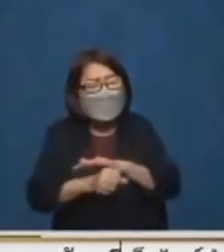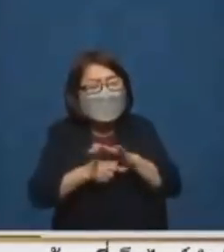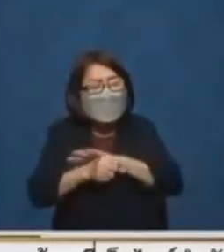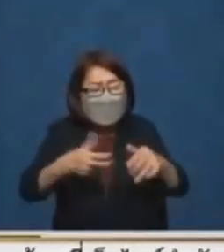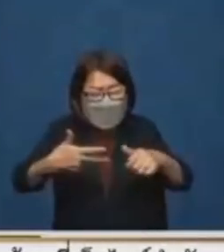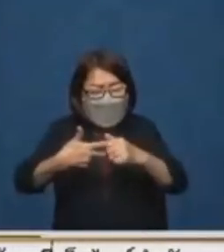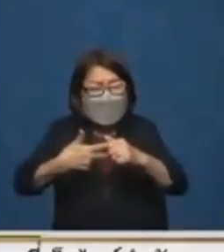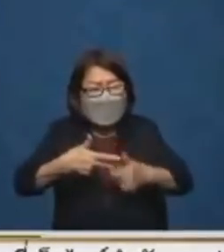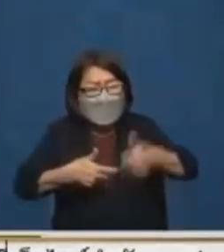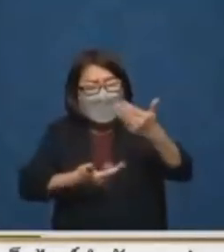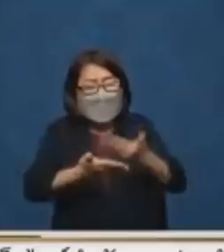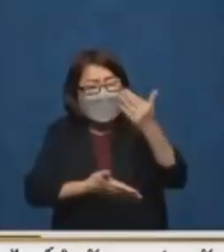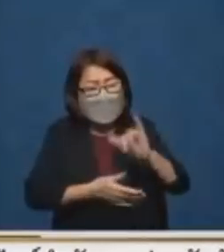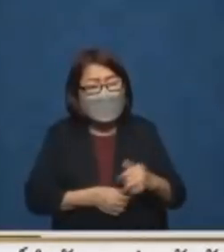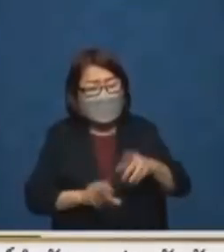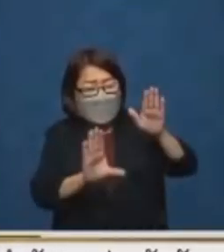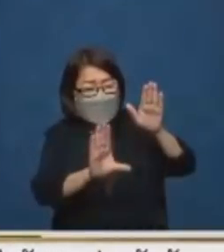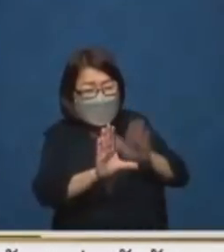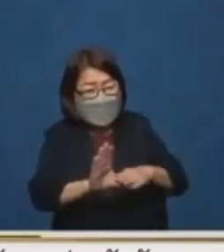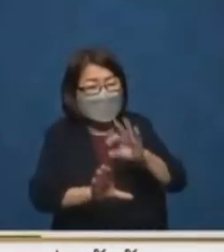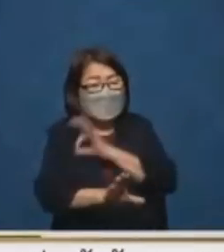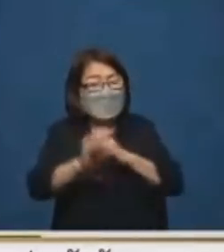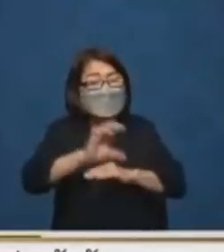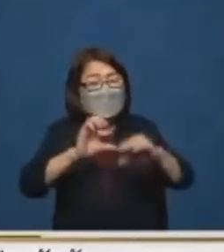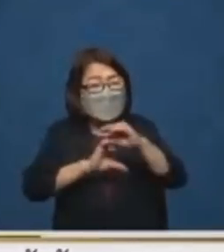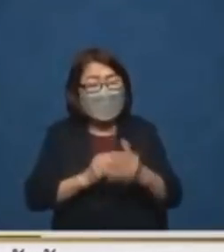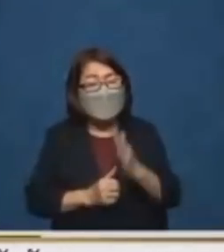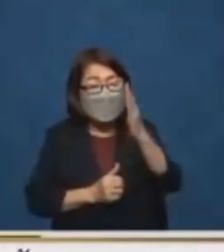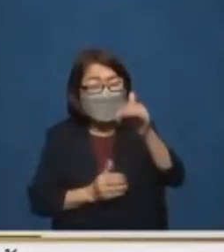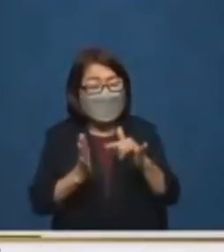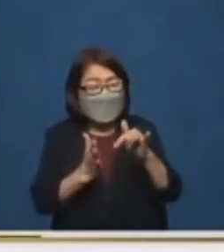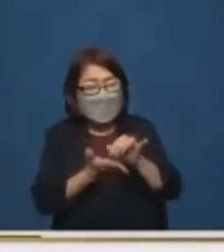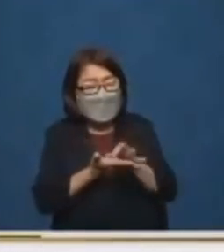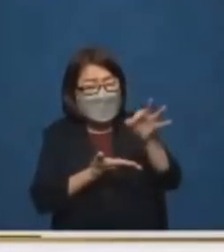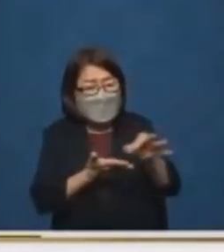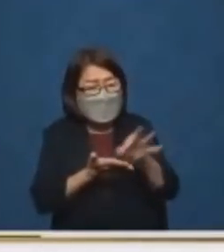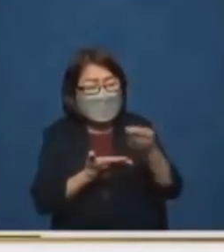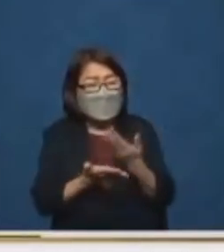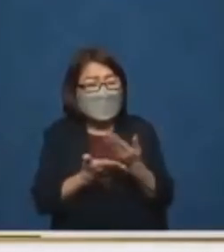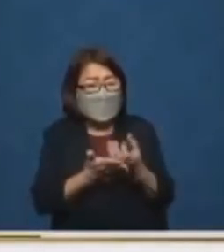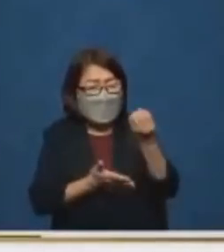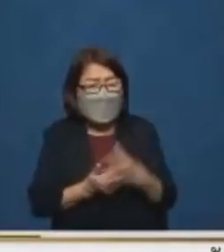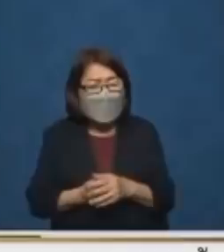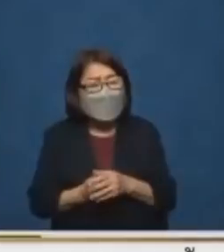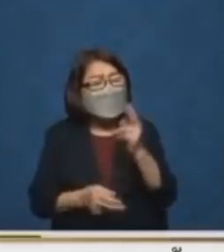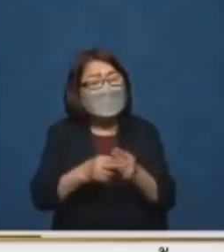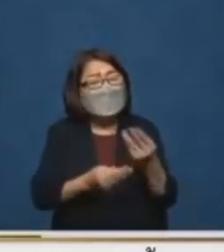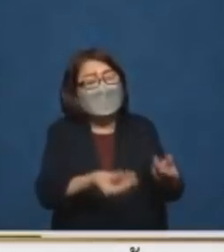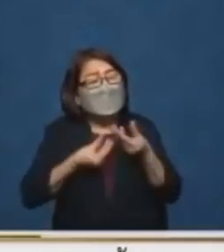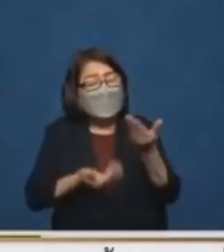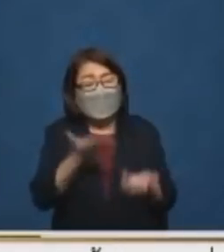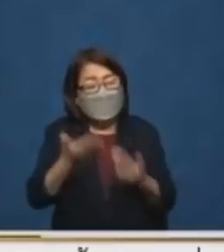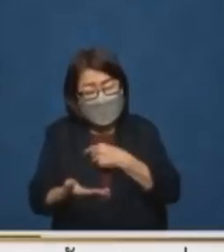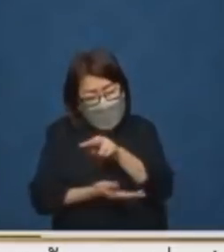การเข้าโครงการ COVECจะทำใหมการซ้อวักซีนในราคาที่สูงขึ้นและเลือกยาหอไมได้ทานปธ